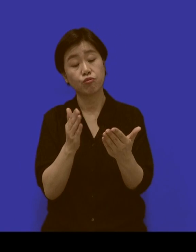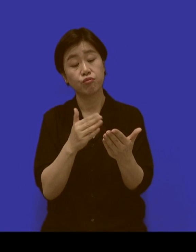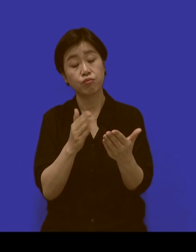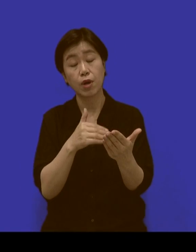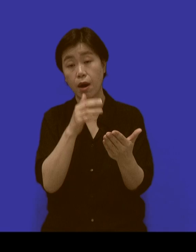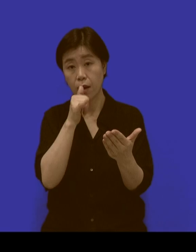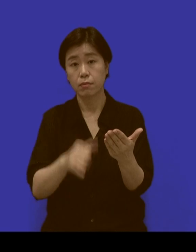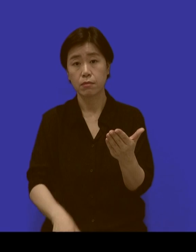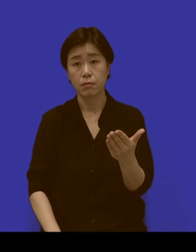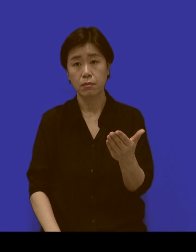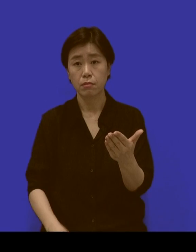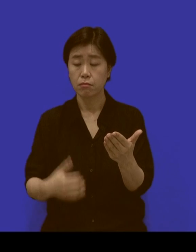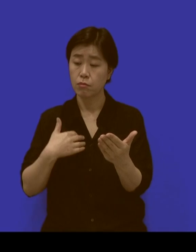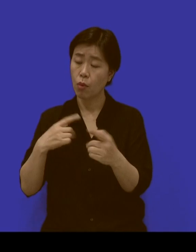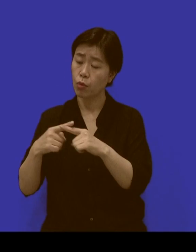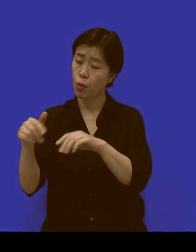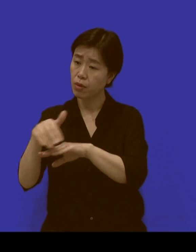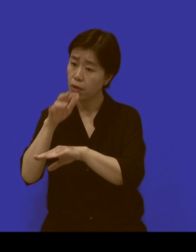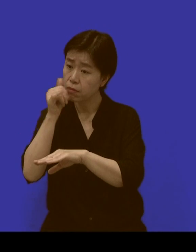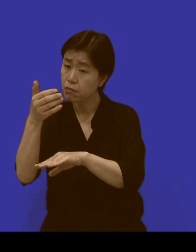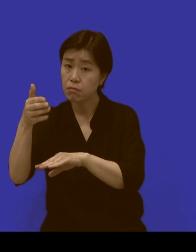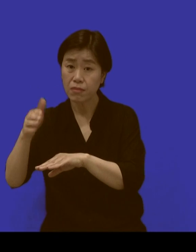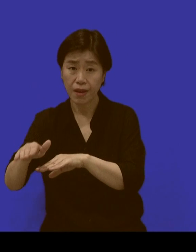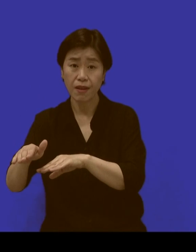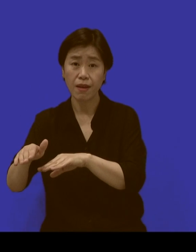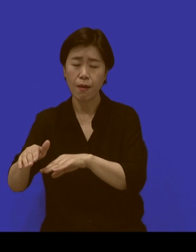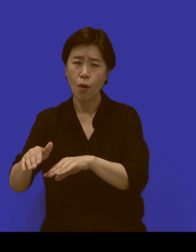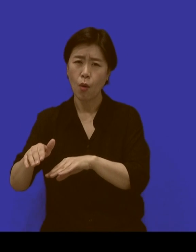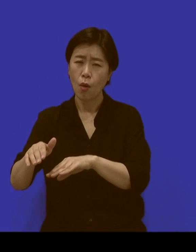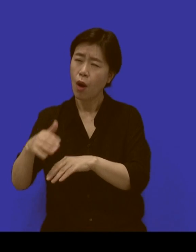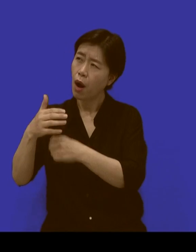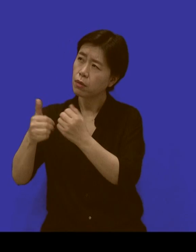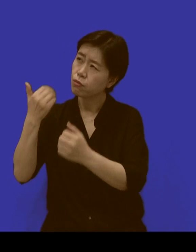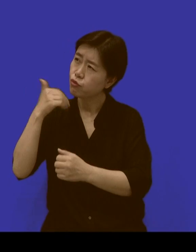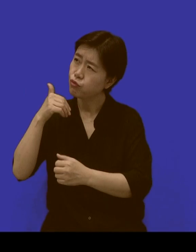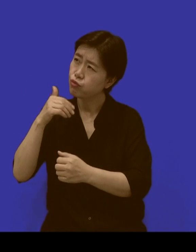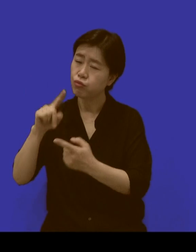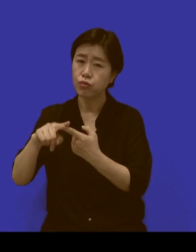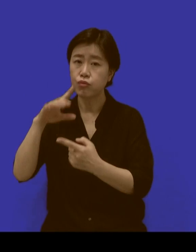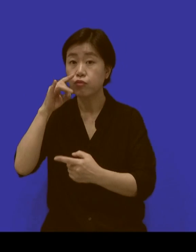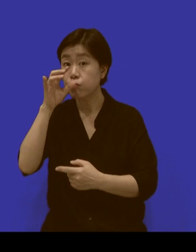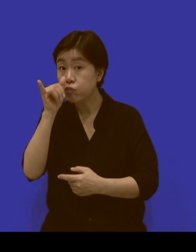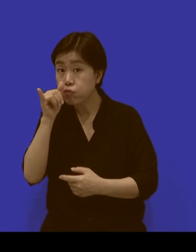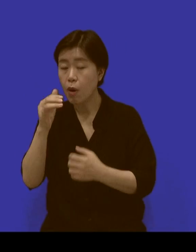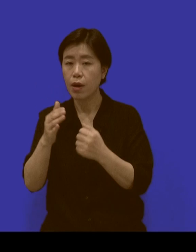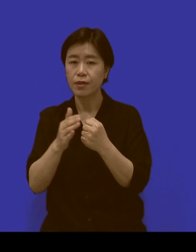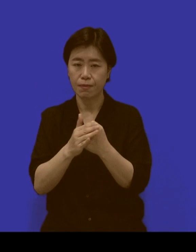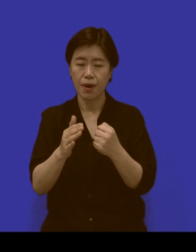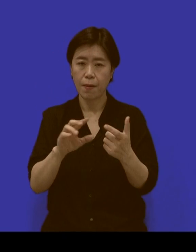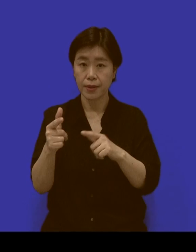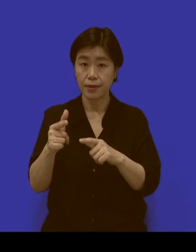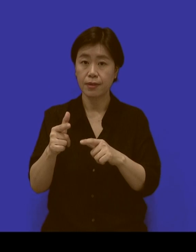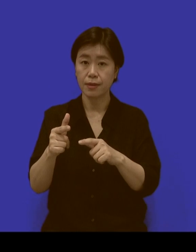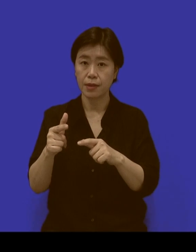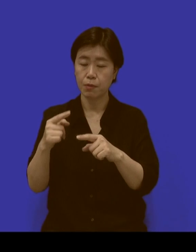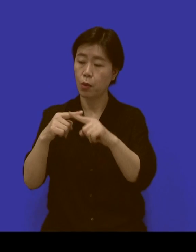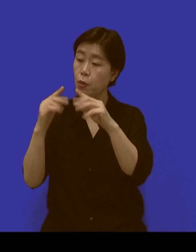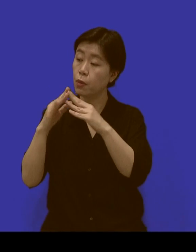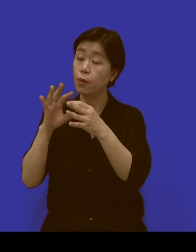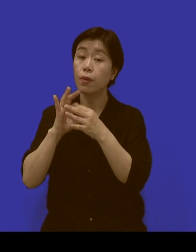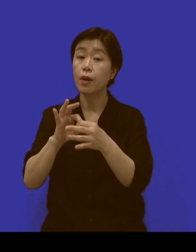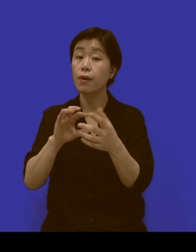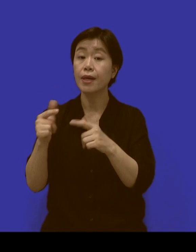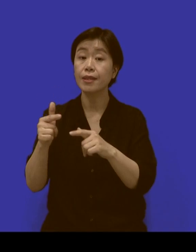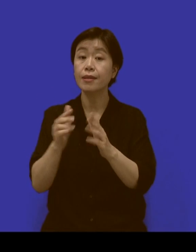무슨 이 안에 뭐가 있는지 궁금해서 그때 네. 뭐 C.S. 루이스라든지 네, 네. 여러 가지 좋은 신앙서적들을 저희가 접하고 네. 간증책들도